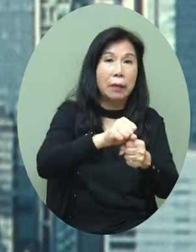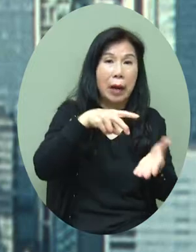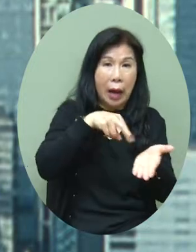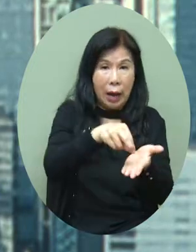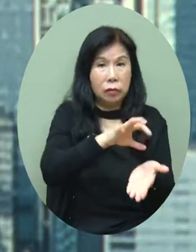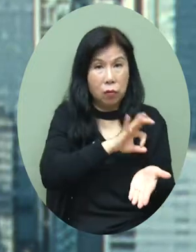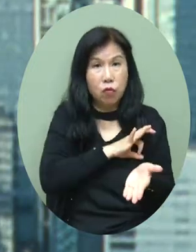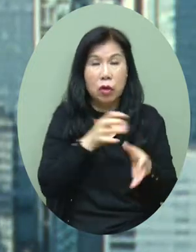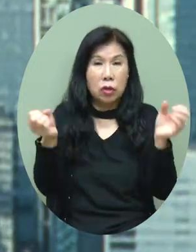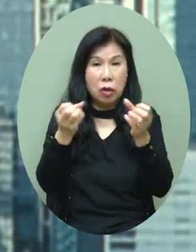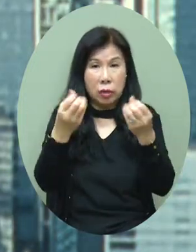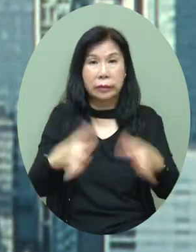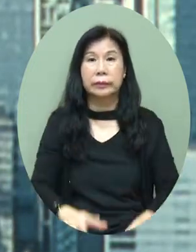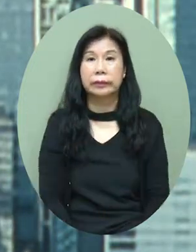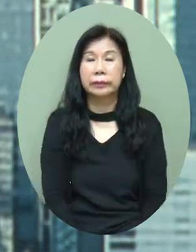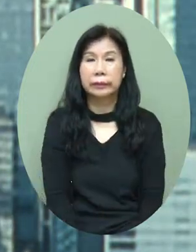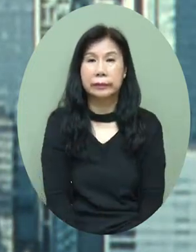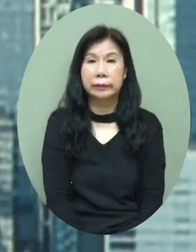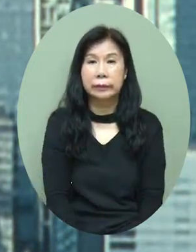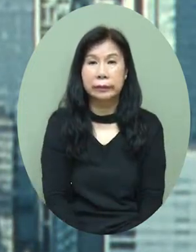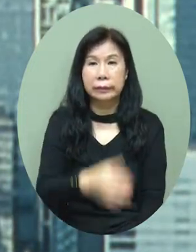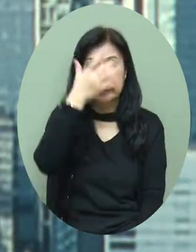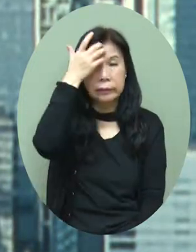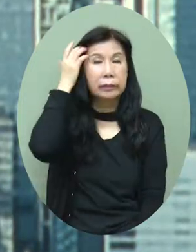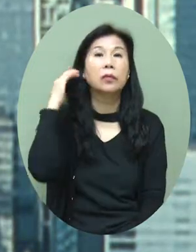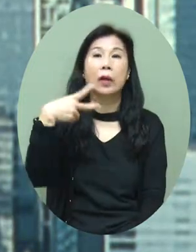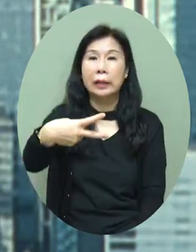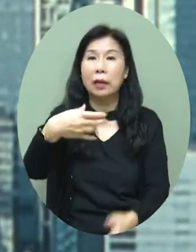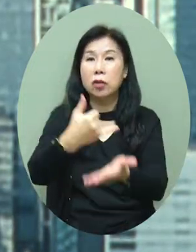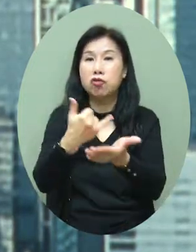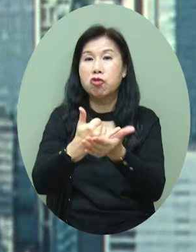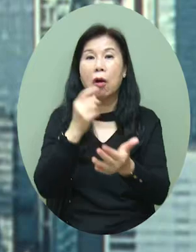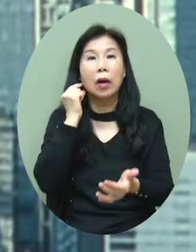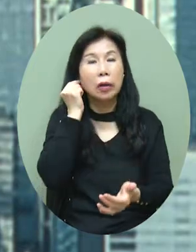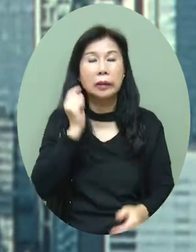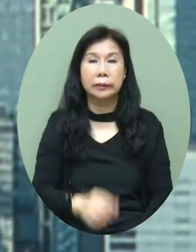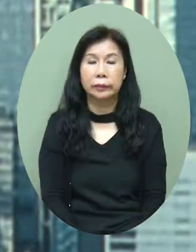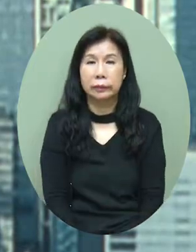嘅。 好，第2行嗰位女士啊。